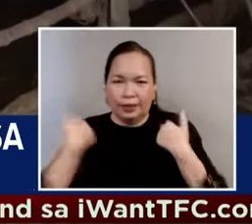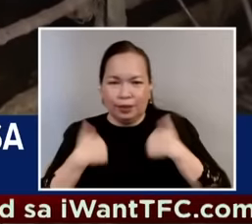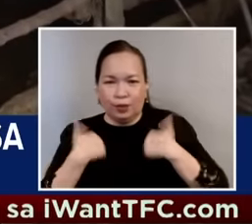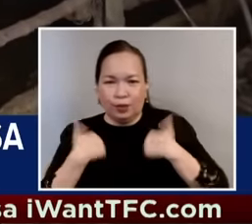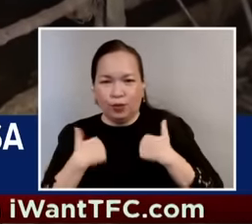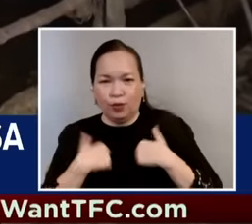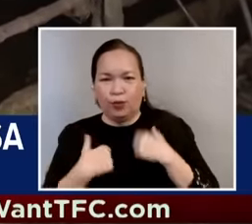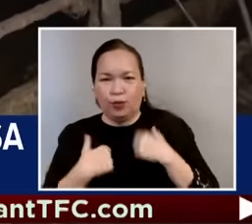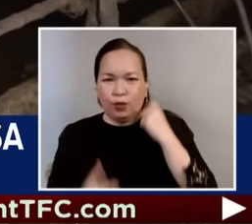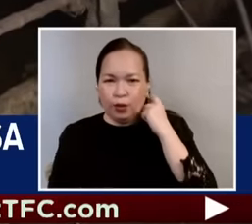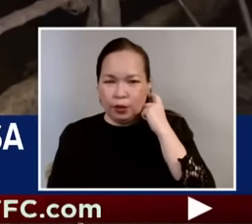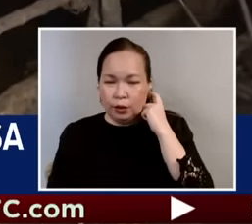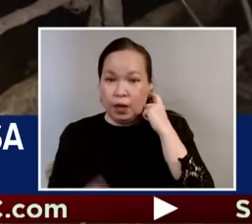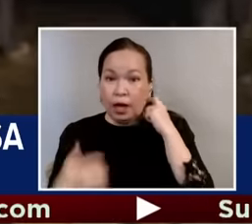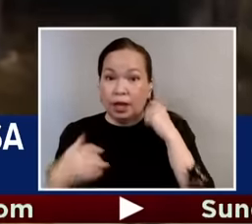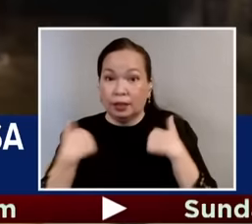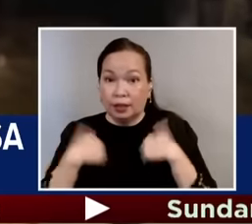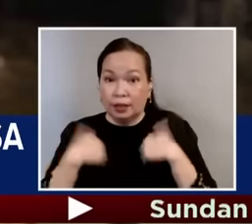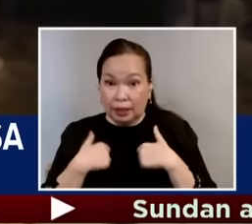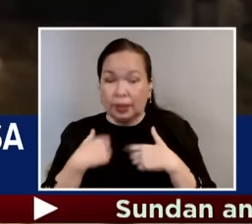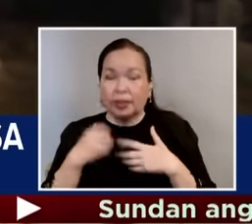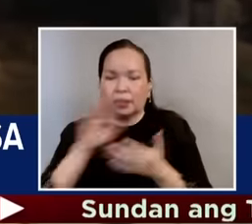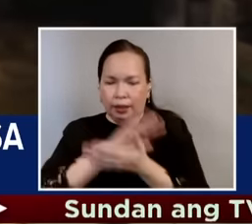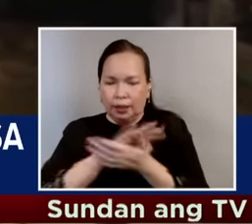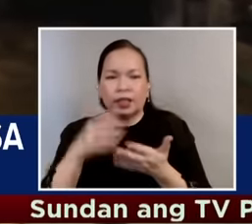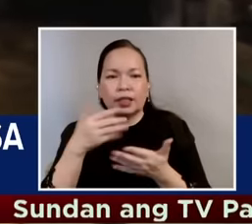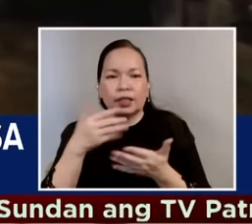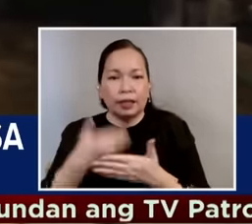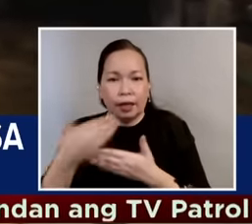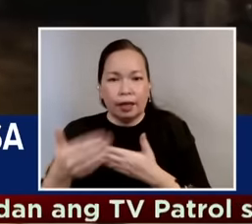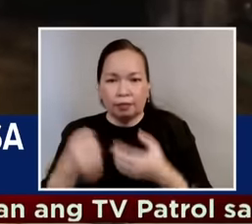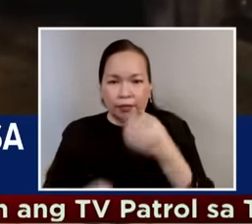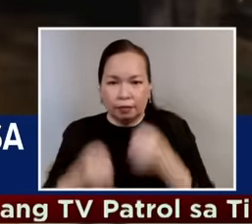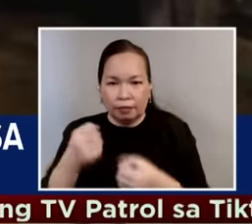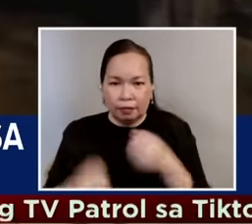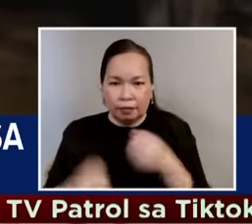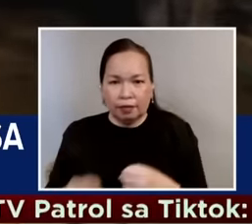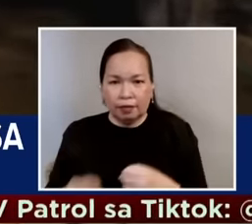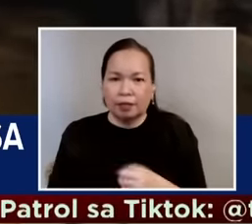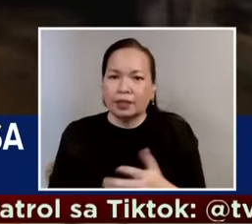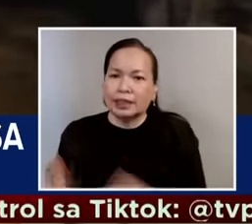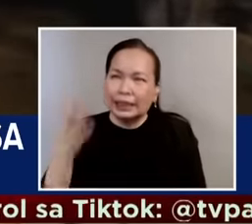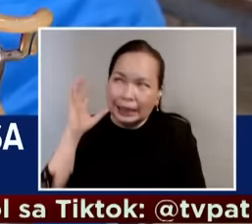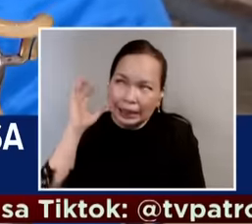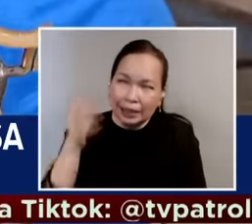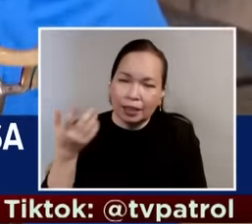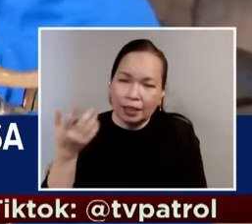para malinis sila bago gatasan. Ime, pakipaandar mo yung generator natin.